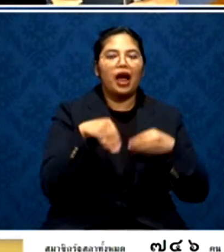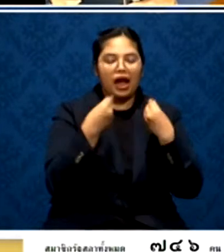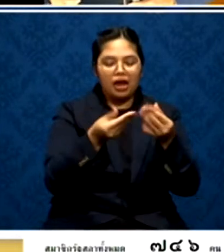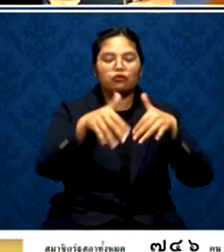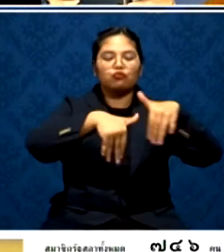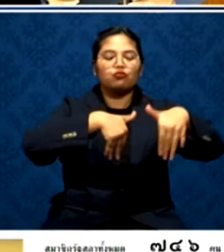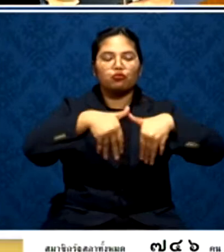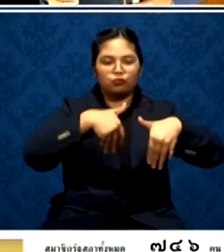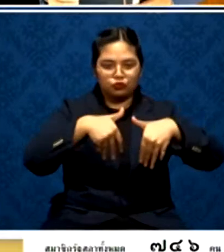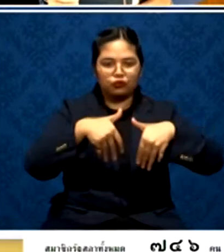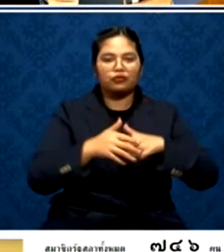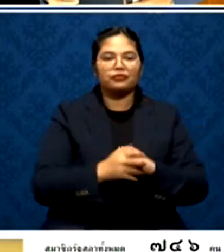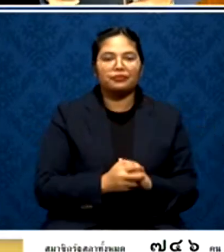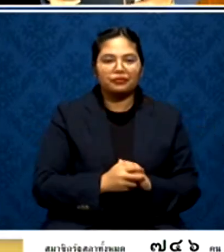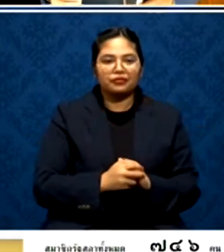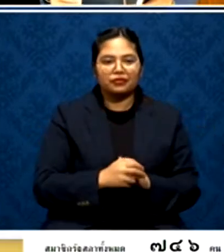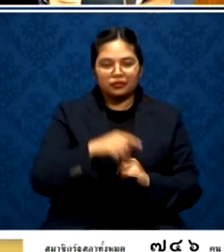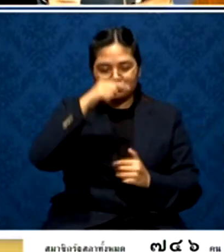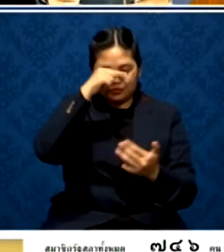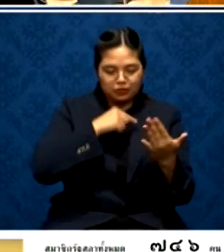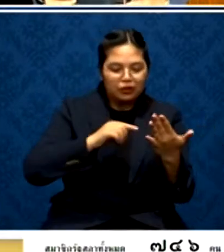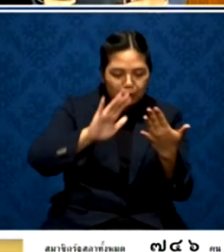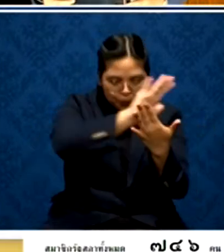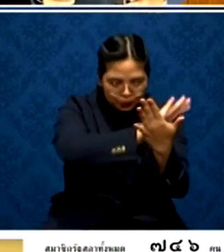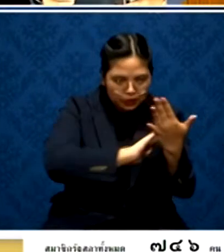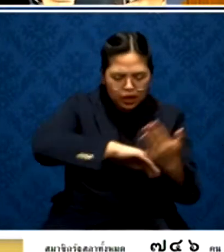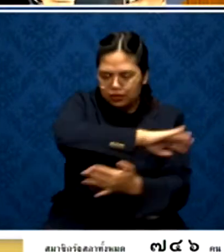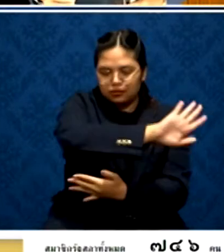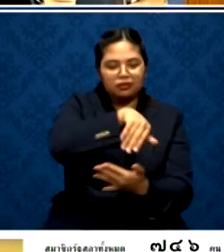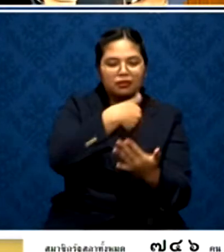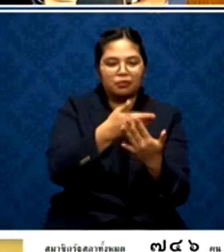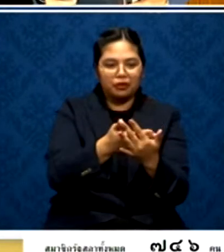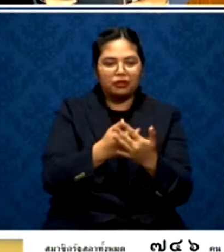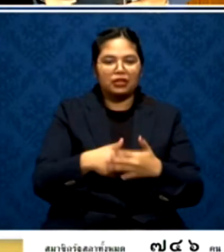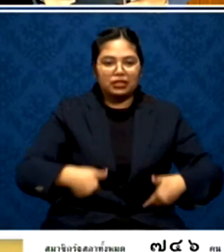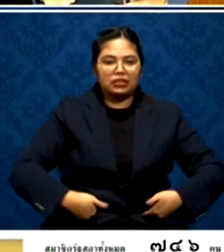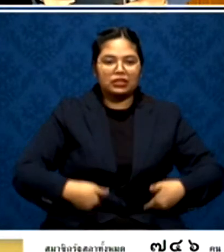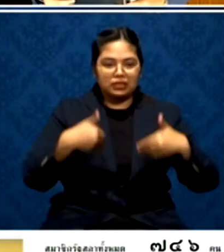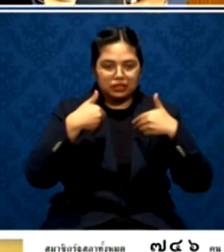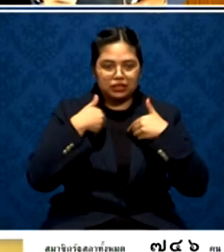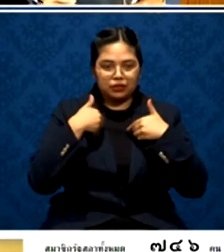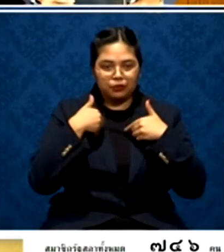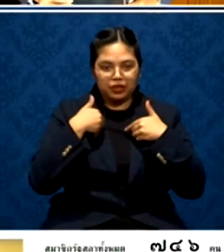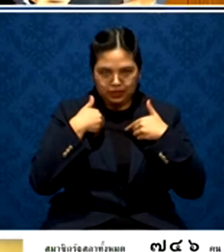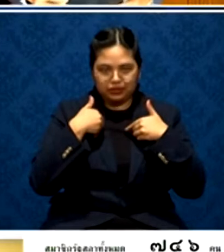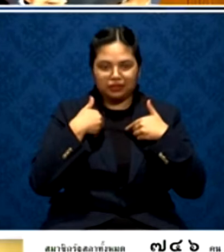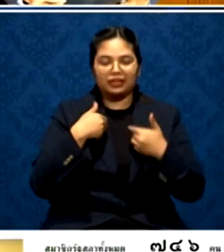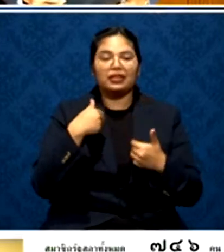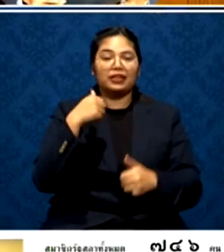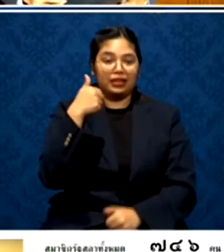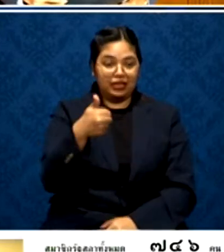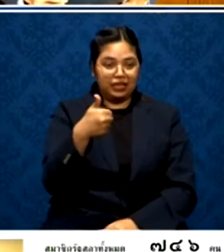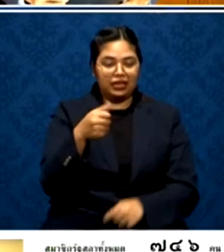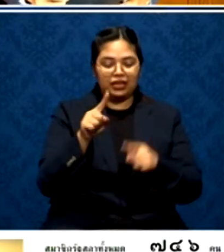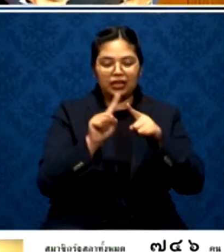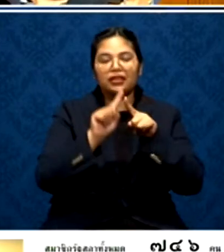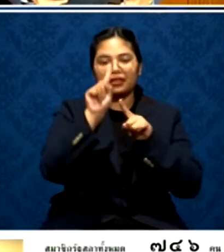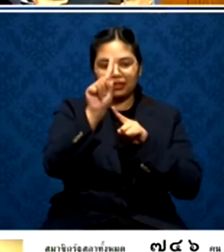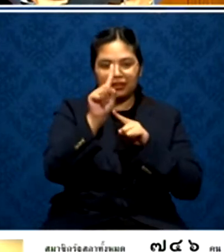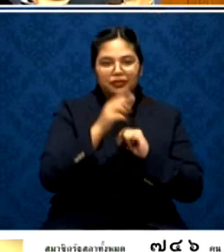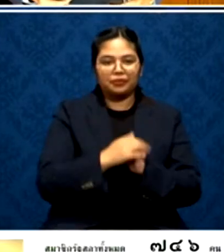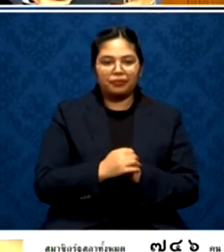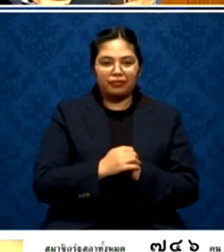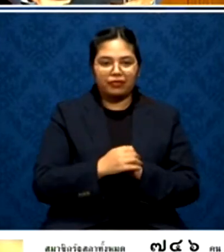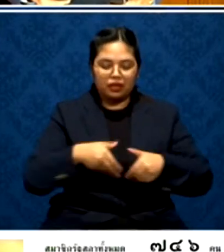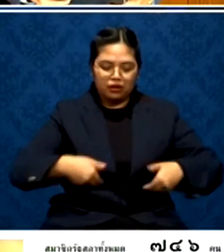นไทยทุกคนคุณภาพชีวิตที่ดีข้อที่1คือการมีความมั่นคงทั้